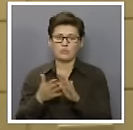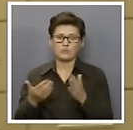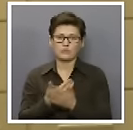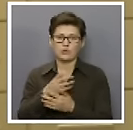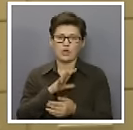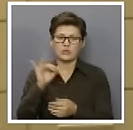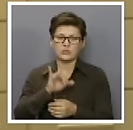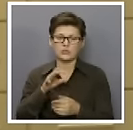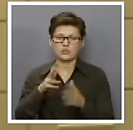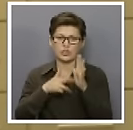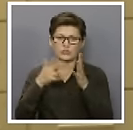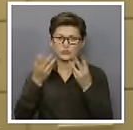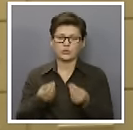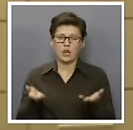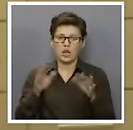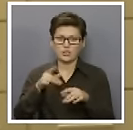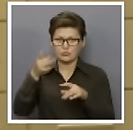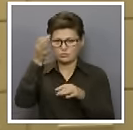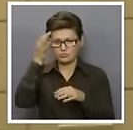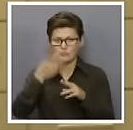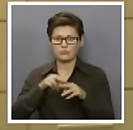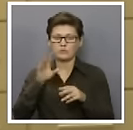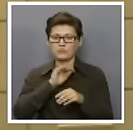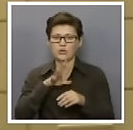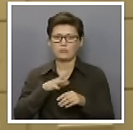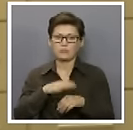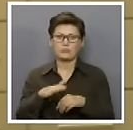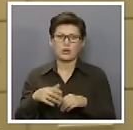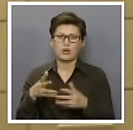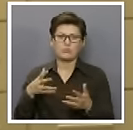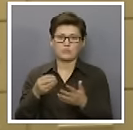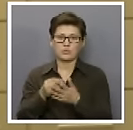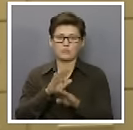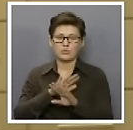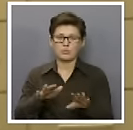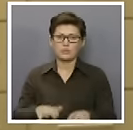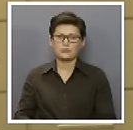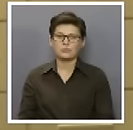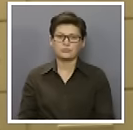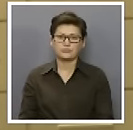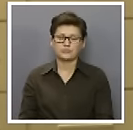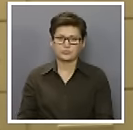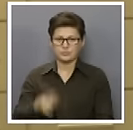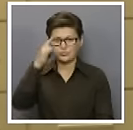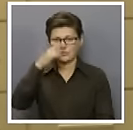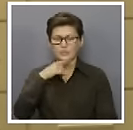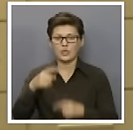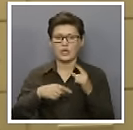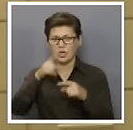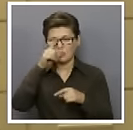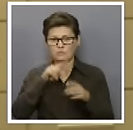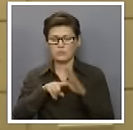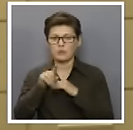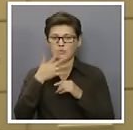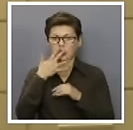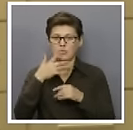қоюға соңғы 8 күн қалған ескертіп отыр. Үлгермеген салымшыларға өтемақы төленбейді. Қазақстанда келес айдан бастап